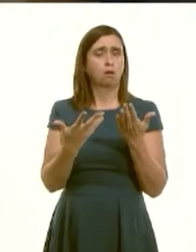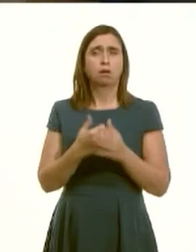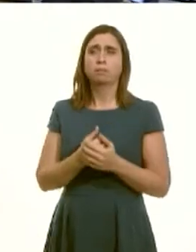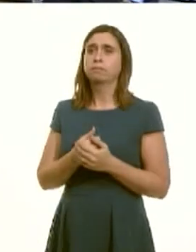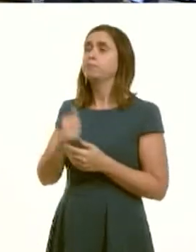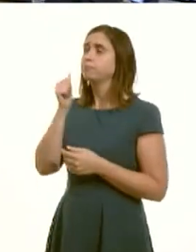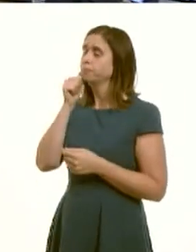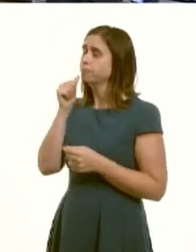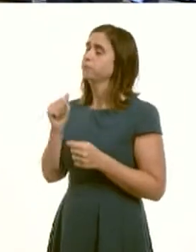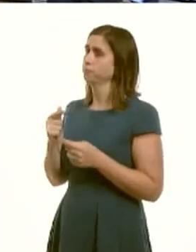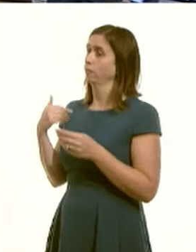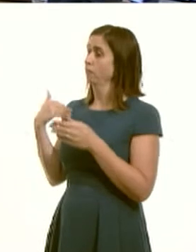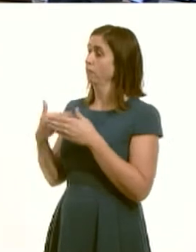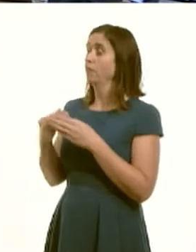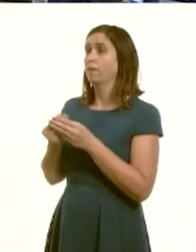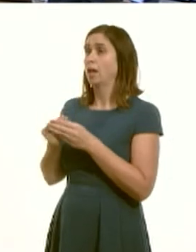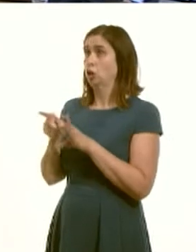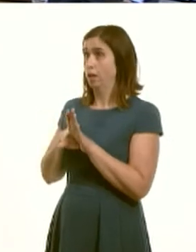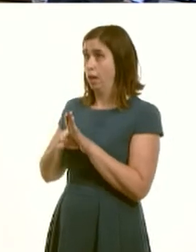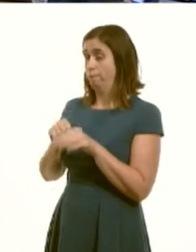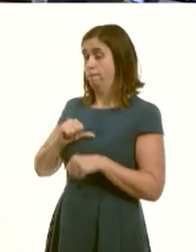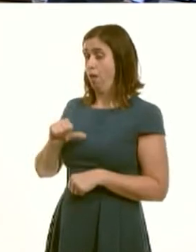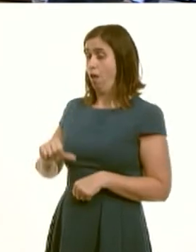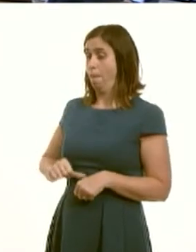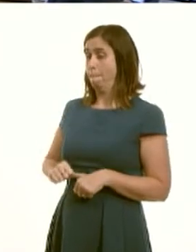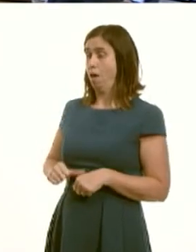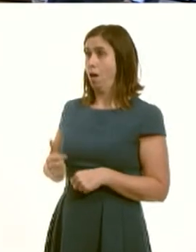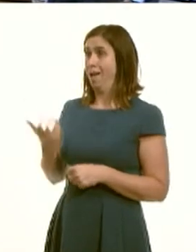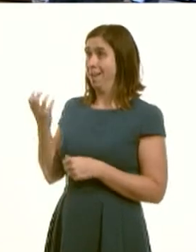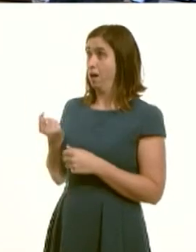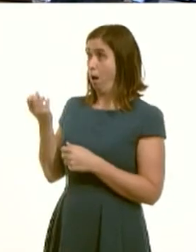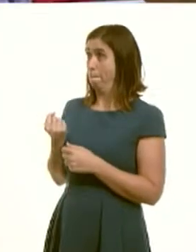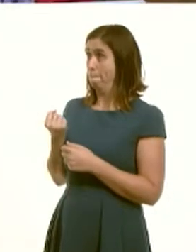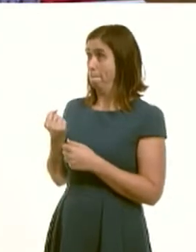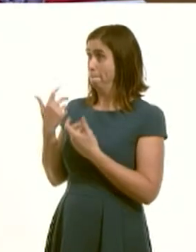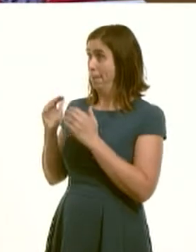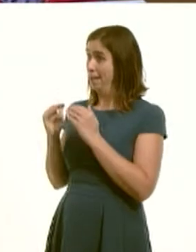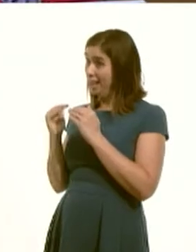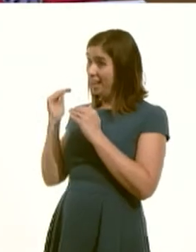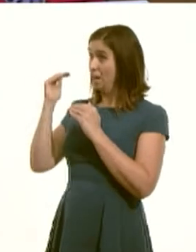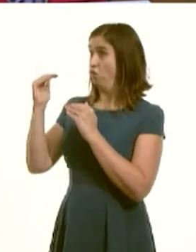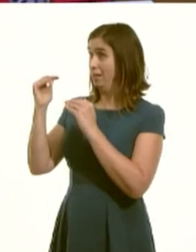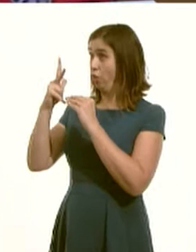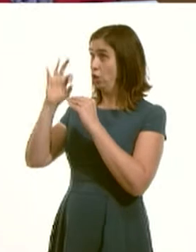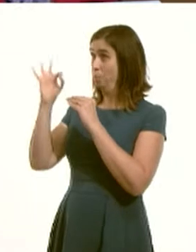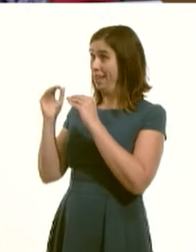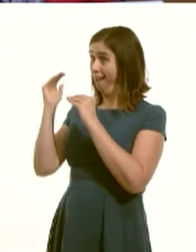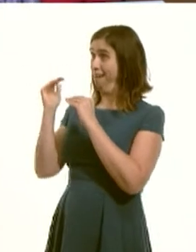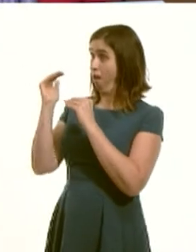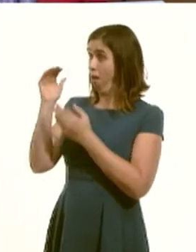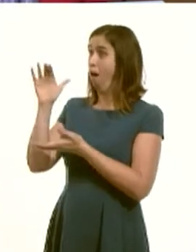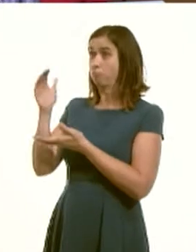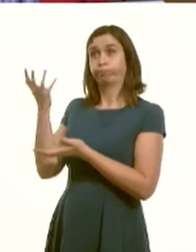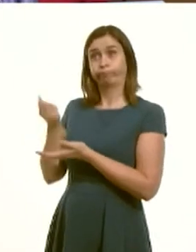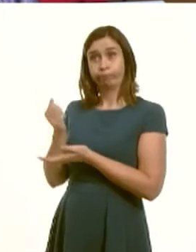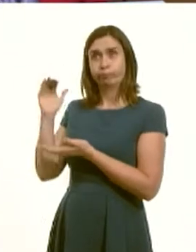oedd incwm ffermwyr wedi codi o 32%. Mi'n wir i weid ar hyn o bryd, wrth gwrs, bod cwmp wedi bod yn y prish